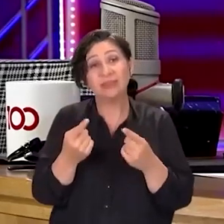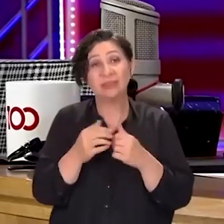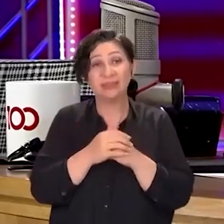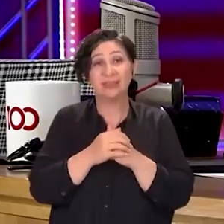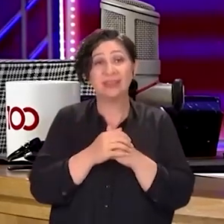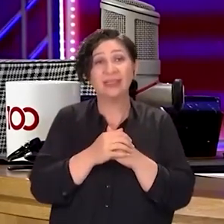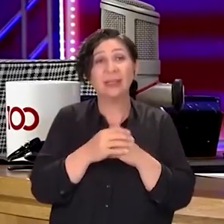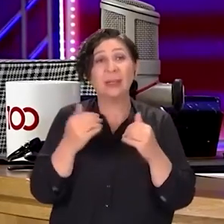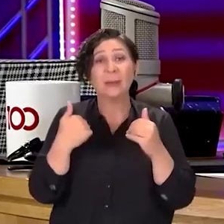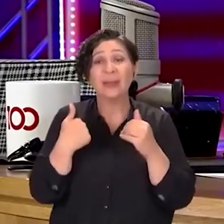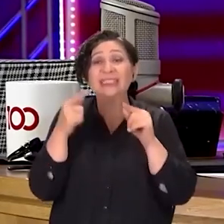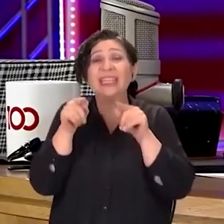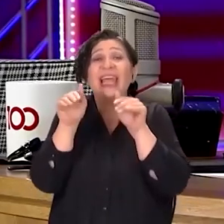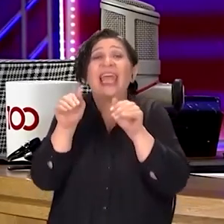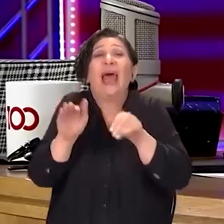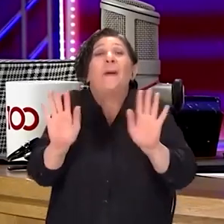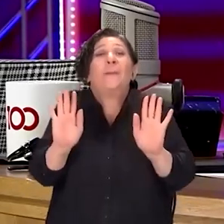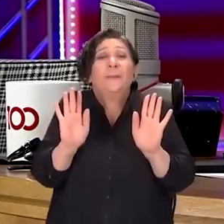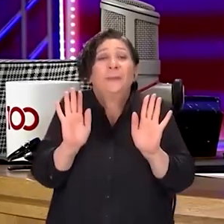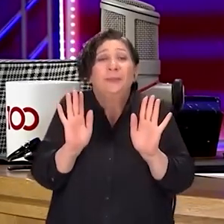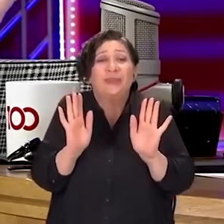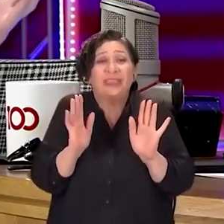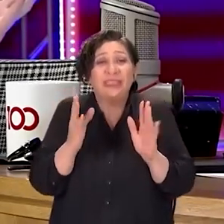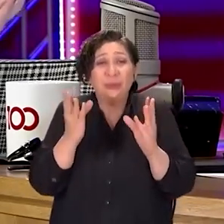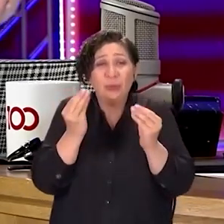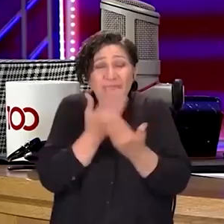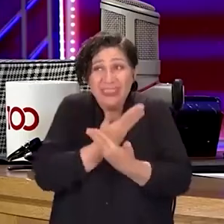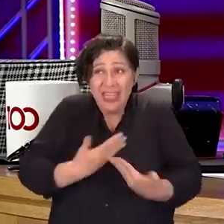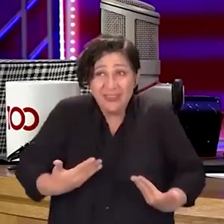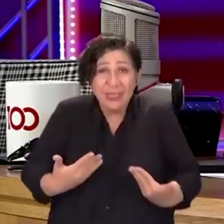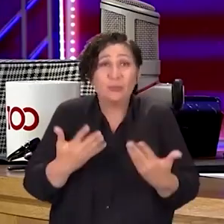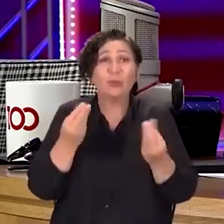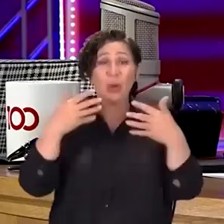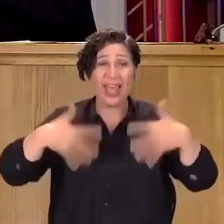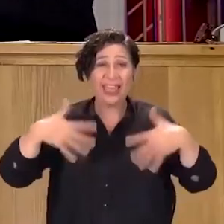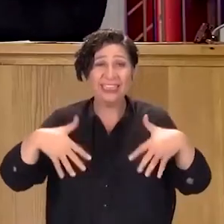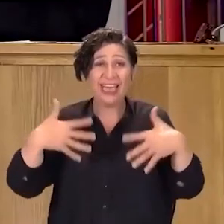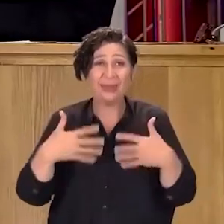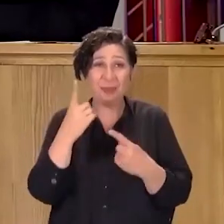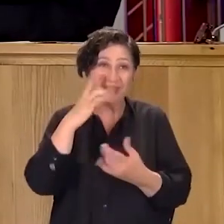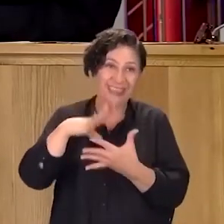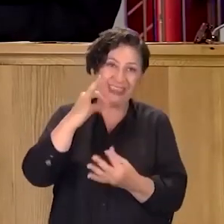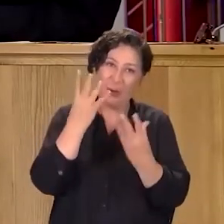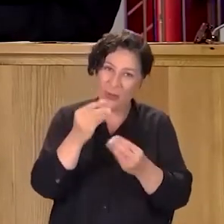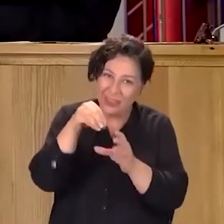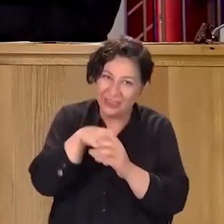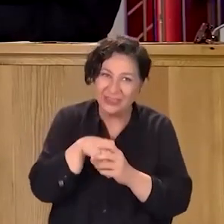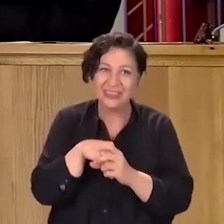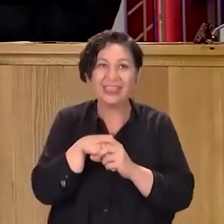ya sana, ben sana gelemem. O kadar sevdiğim, çünkü çok heyecanlandığım için.